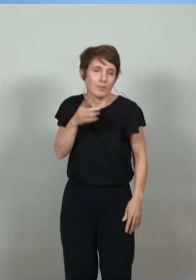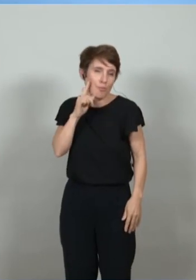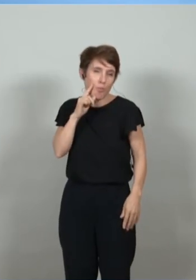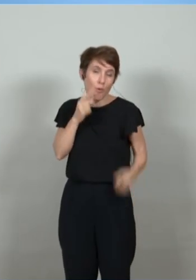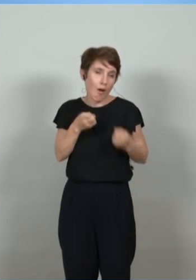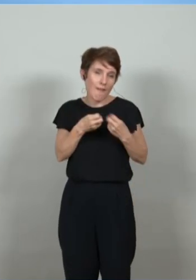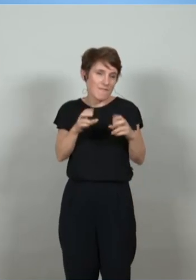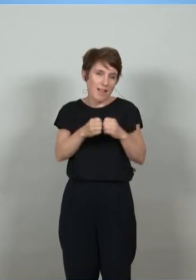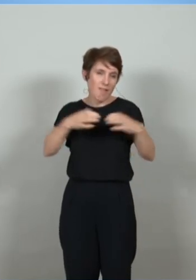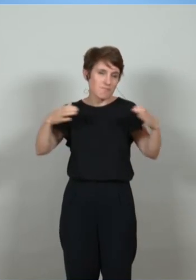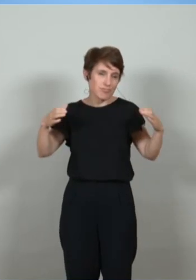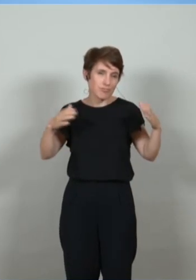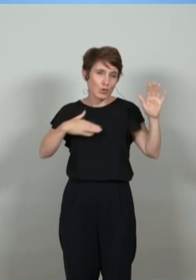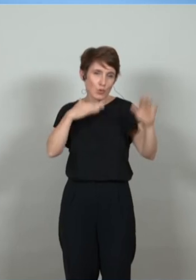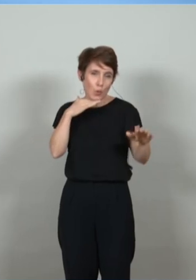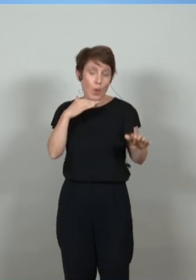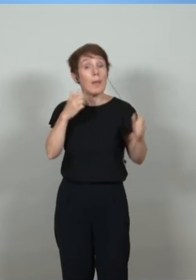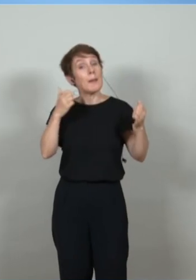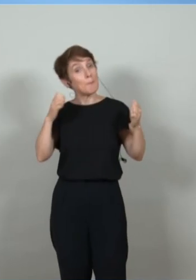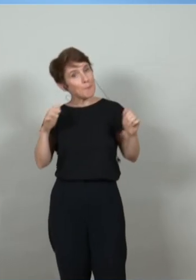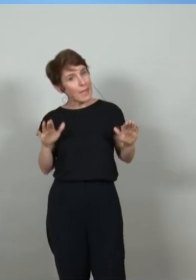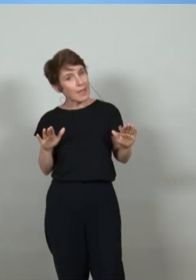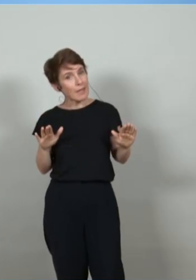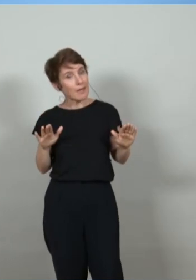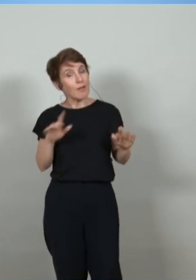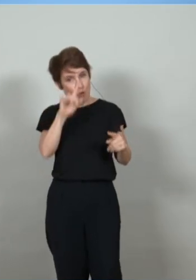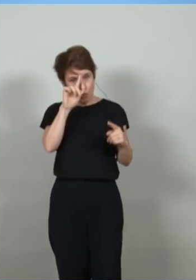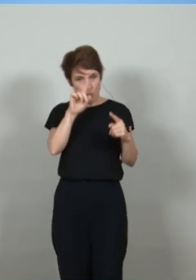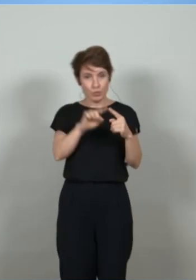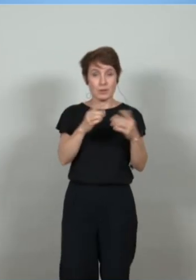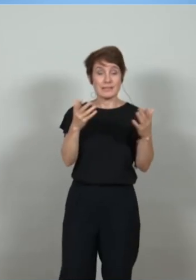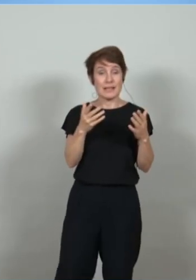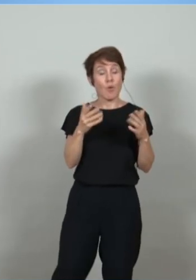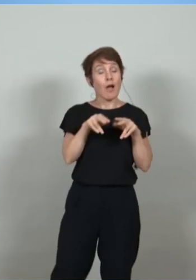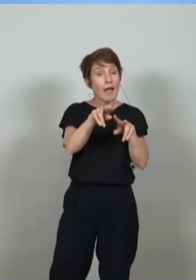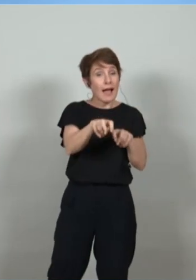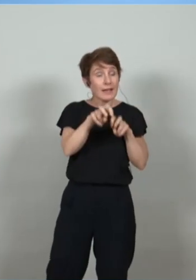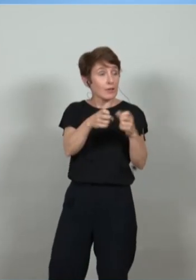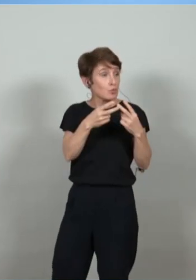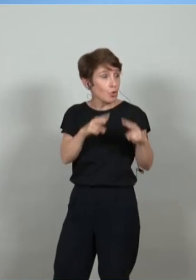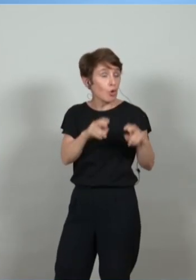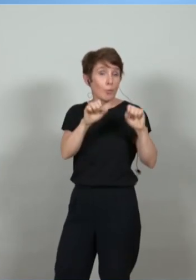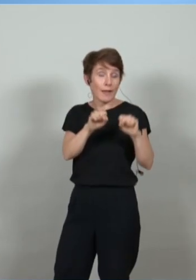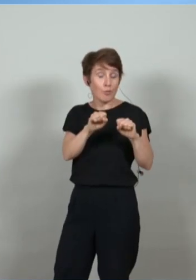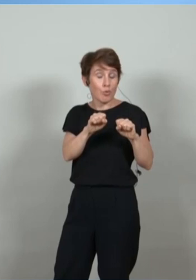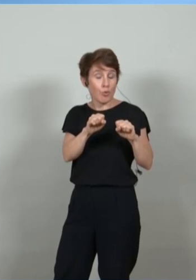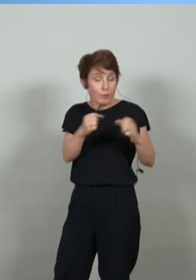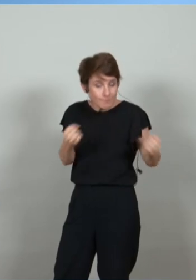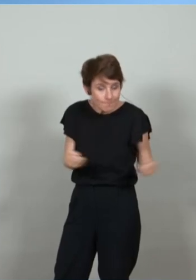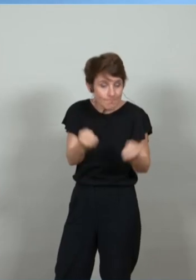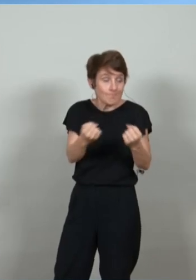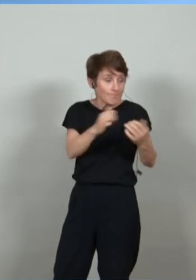densité d'une ville comme Grenoble mais c'est d'alimenter et de contribuer à l'évolution de